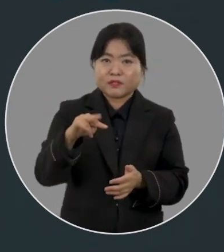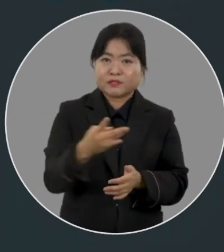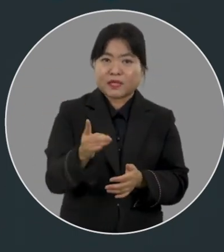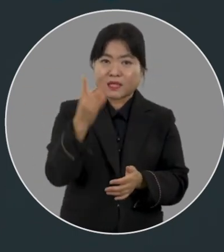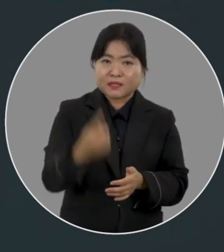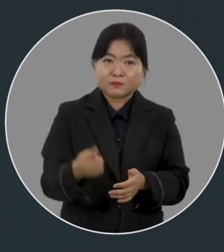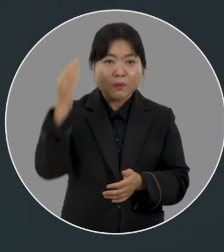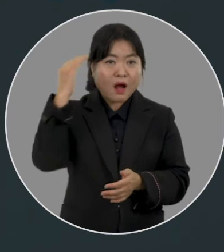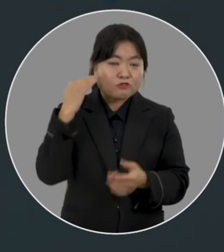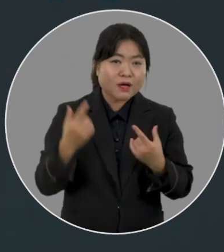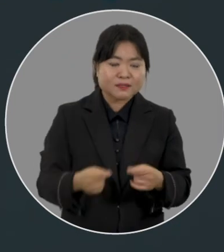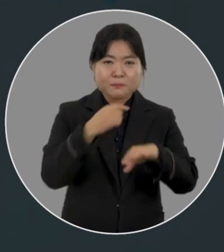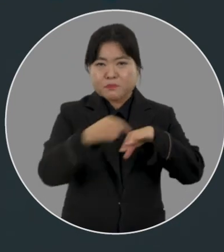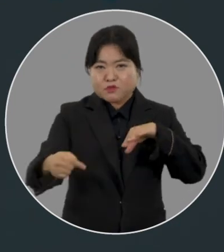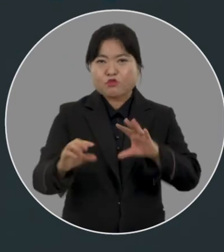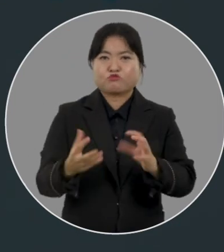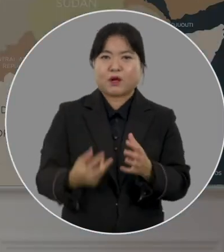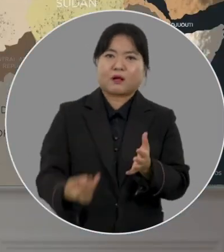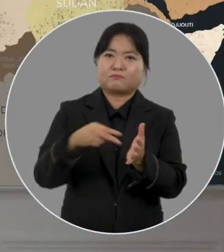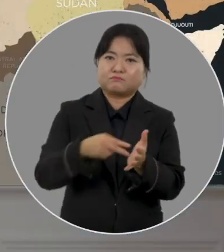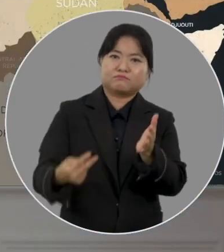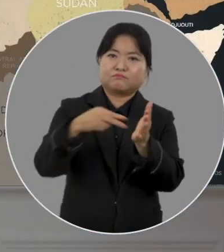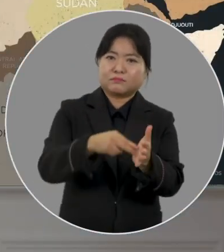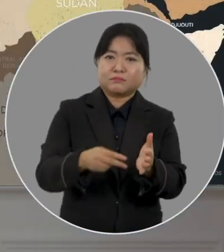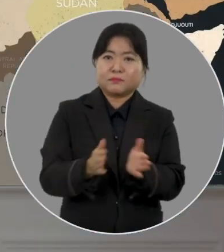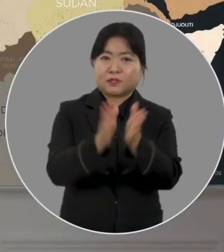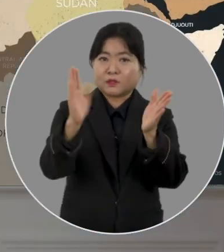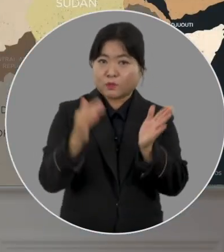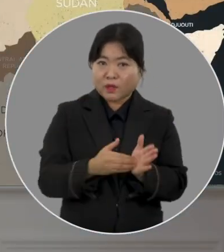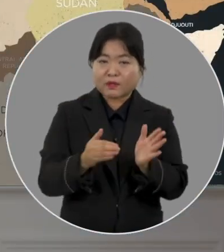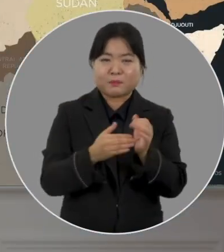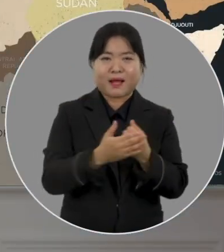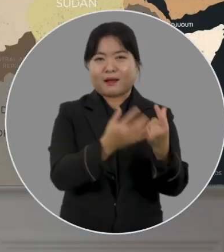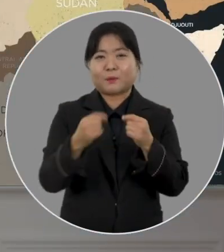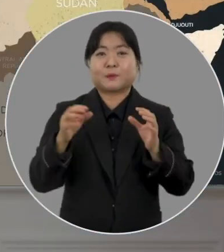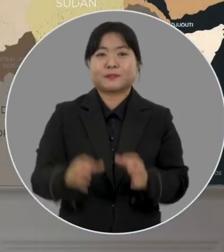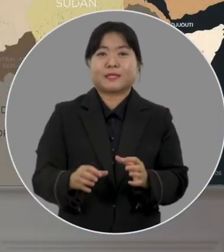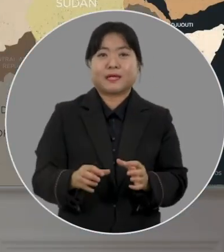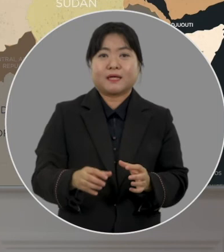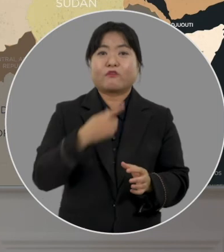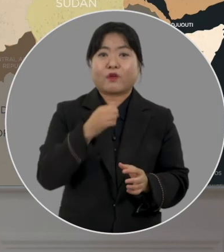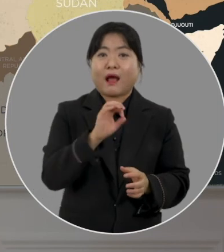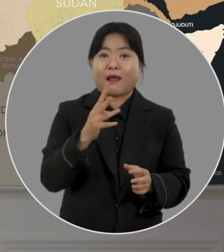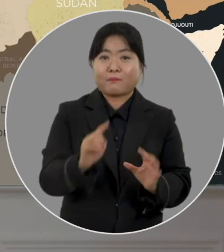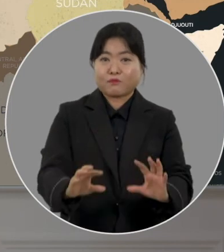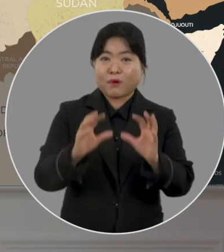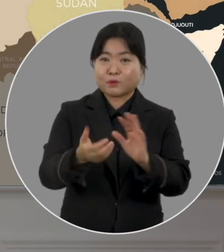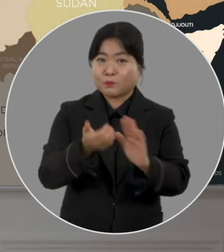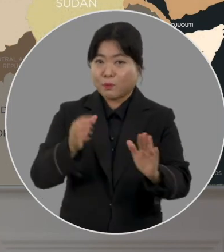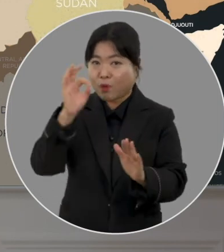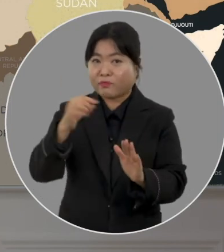우리나라를 포함해서 민족 국가가 탄생하지 않습니까? 그래서 하나의 공동체였던 거대한 아랍 국가가 좀 전에 우리가